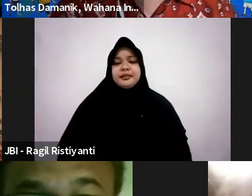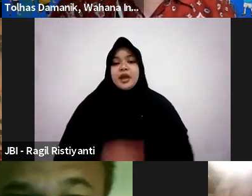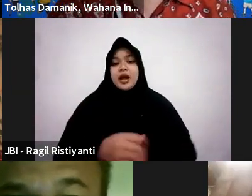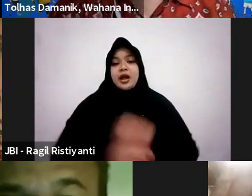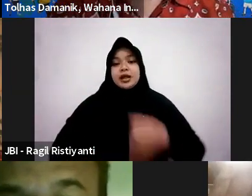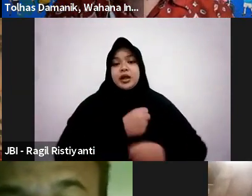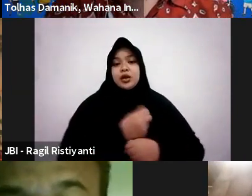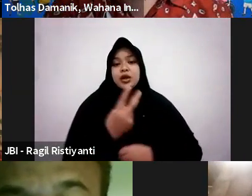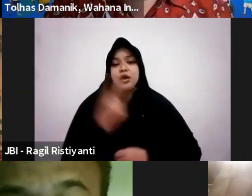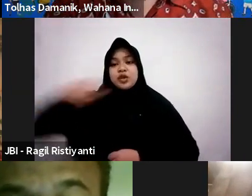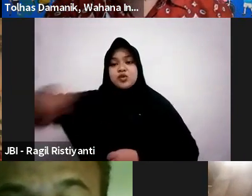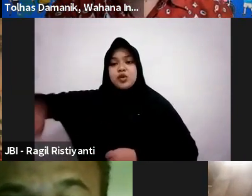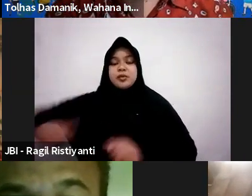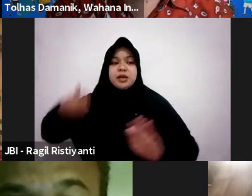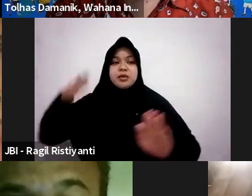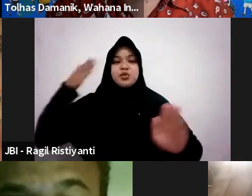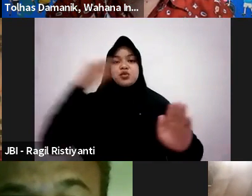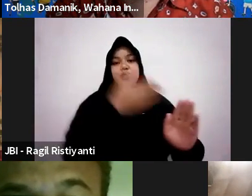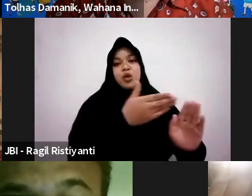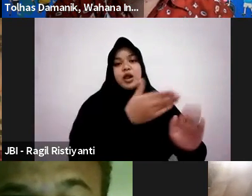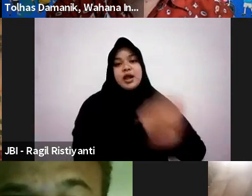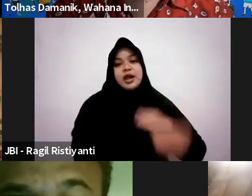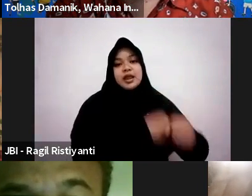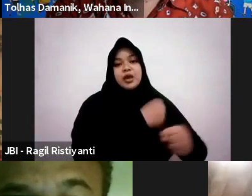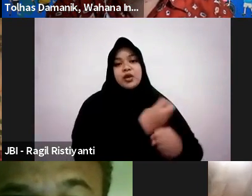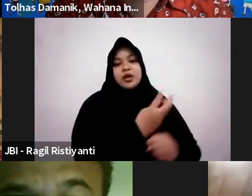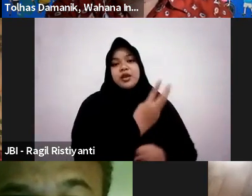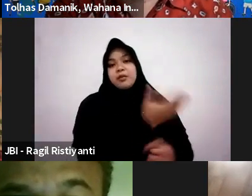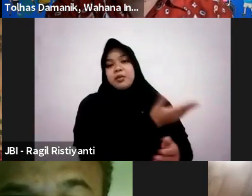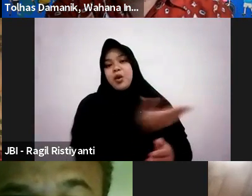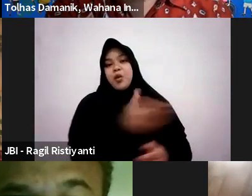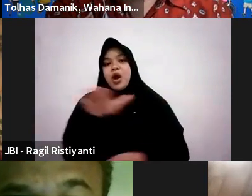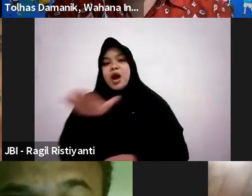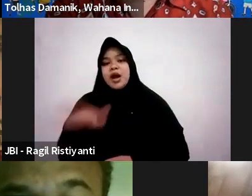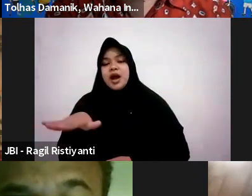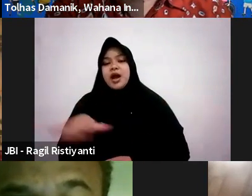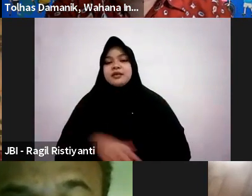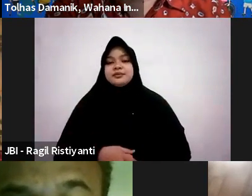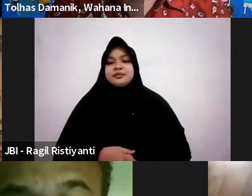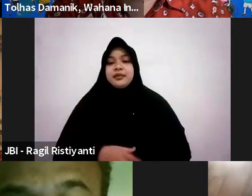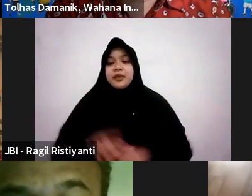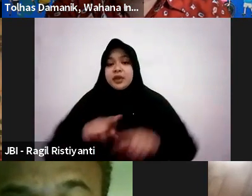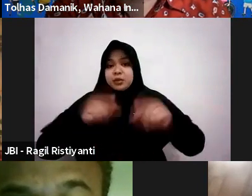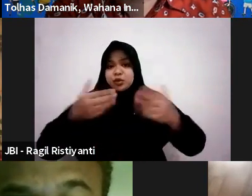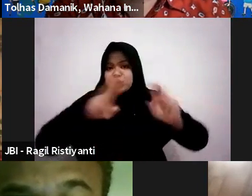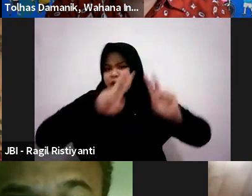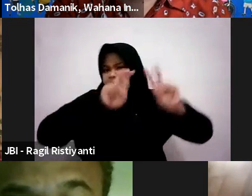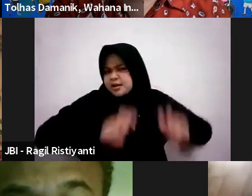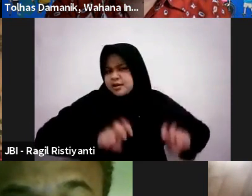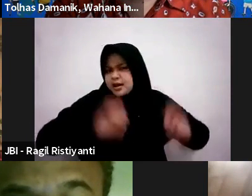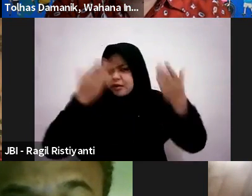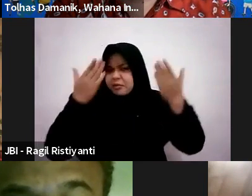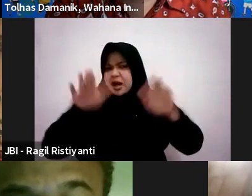suaminya Wah ikut memasuki tahun ketiga baru dia bahwa anaknya Hai tapi dia sudah Pleased dimana untuk